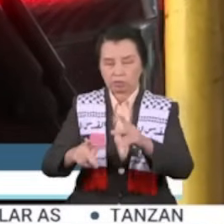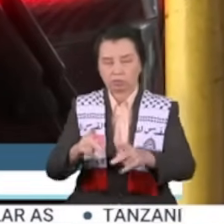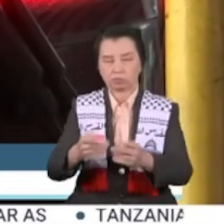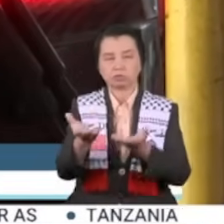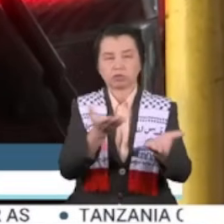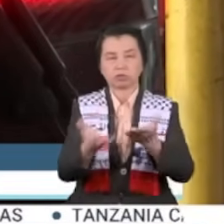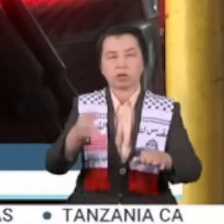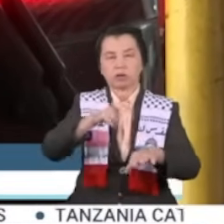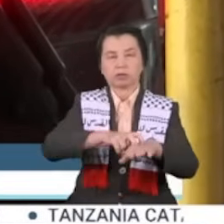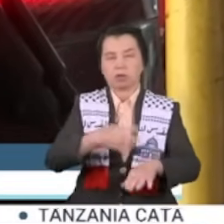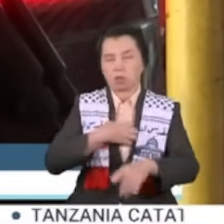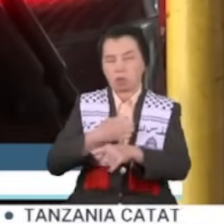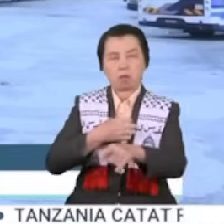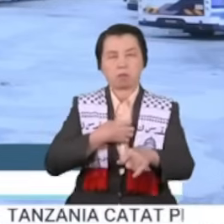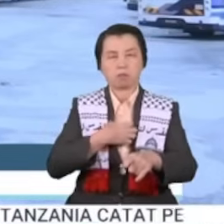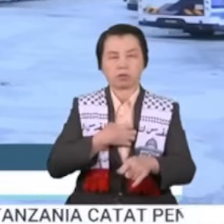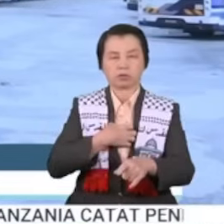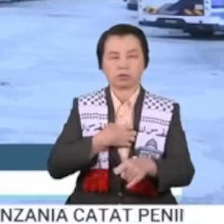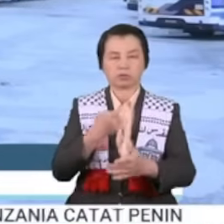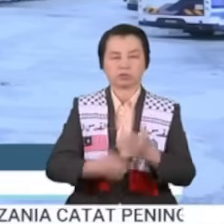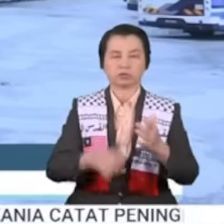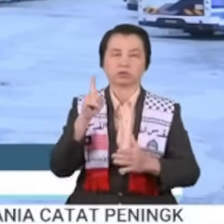perkhidmatan itu